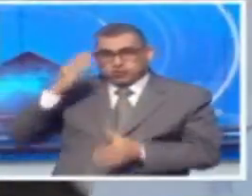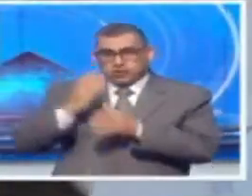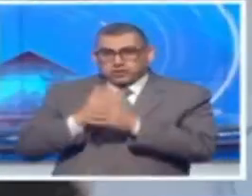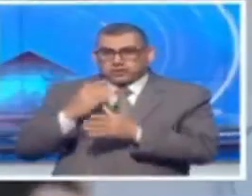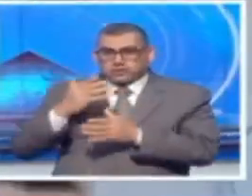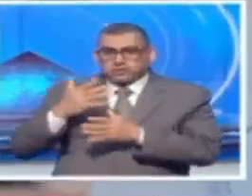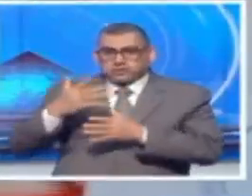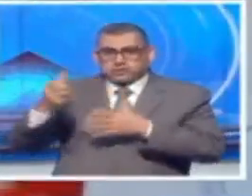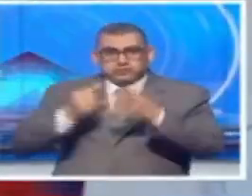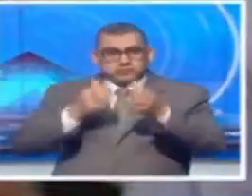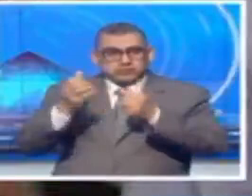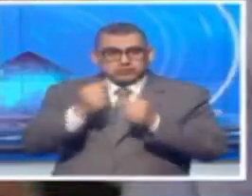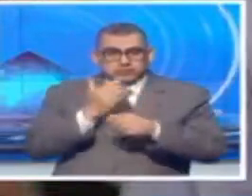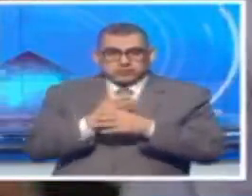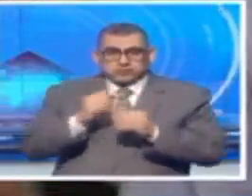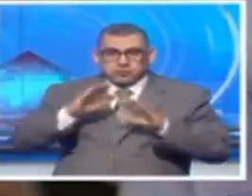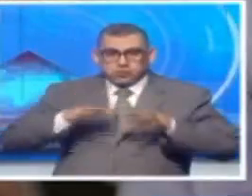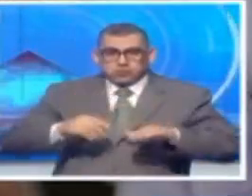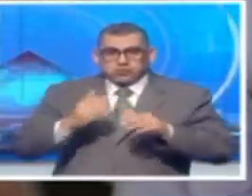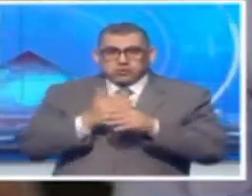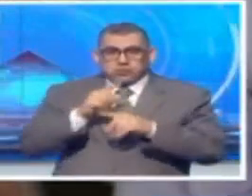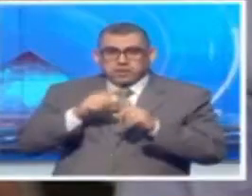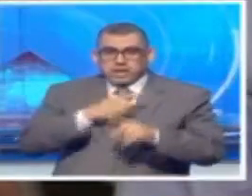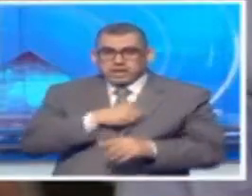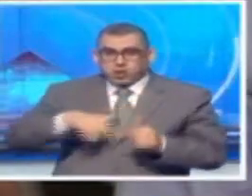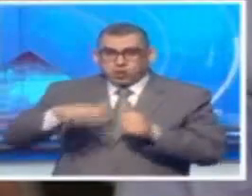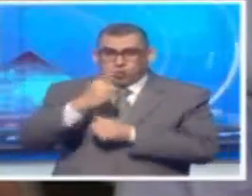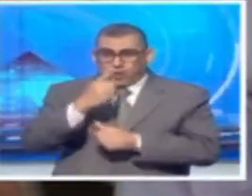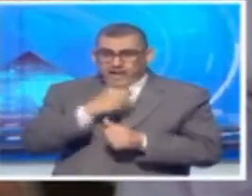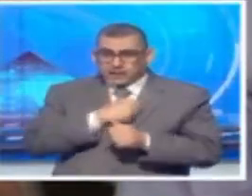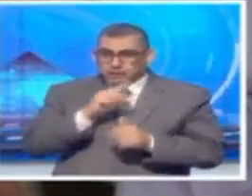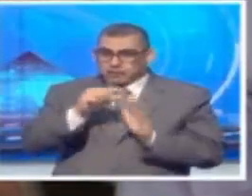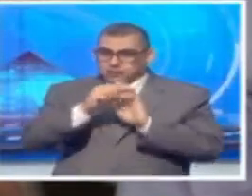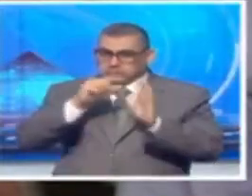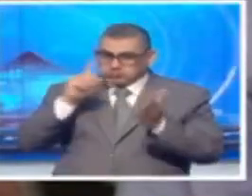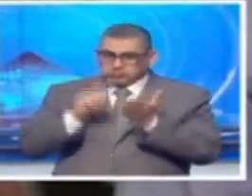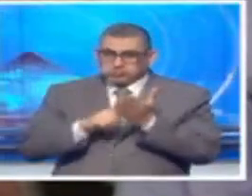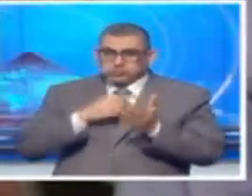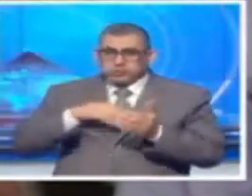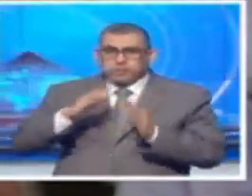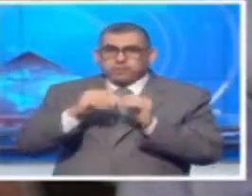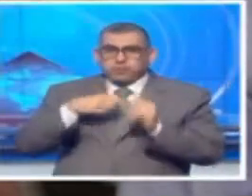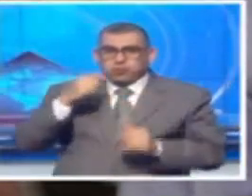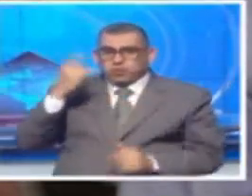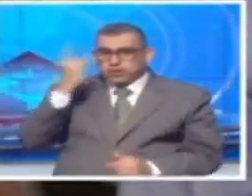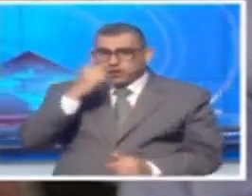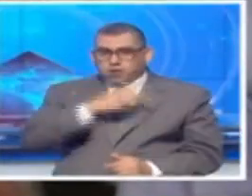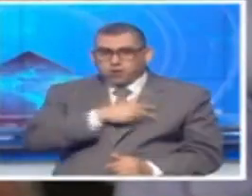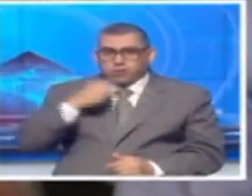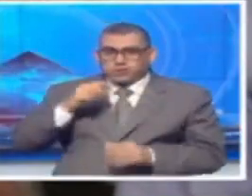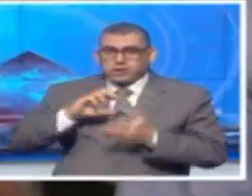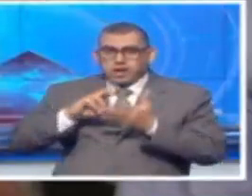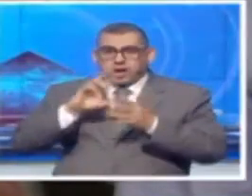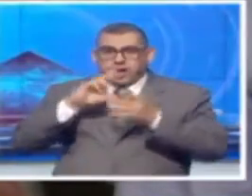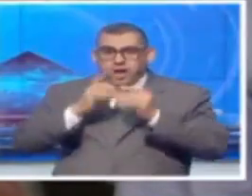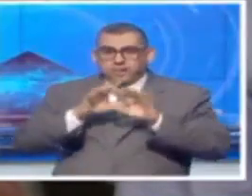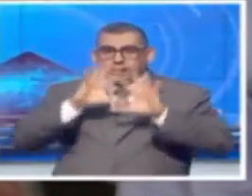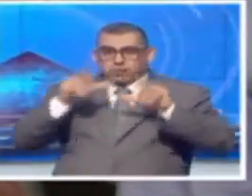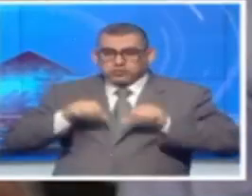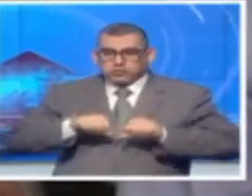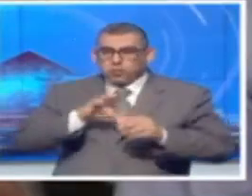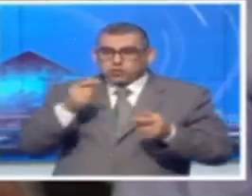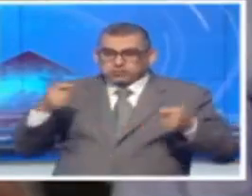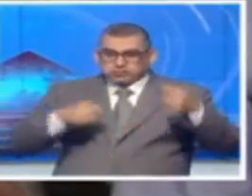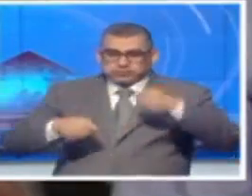على المبادرة دي. كلنا واحد مش مجرد اسم، هي شعار من رئاسة الجمهورية، وزارة الداخلية، سلاسل تجار، وكلنا أجمعنا